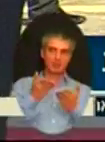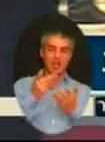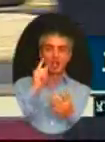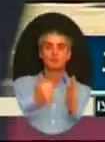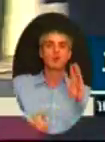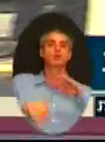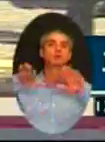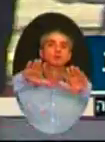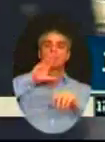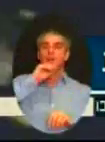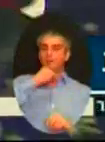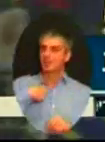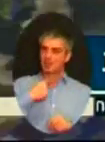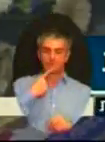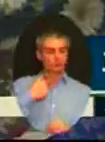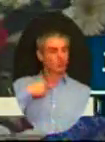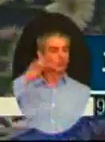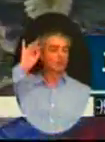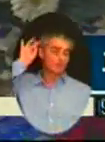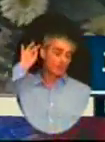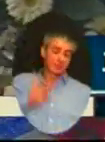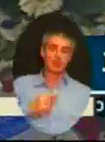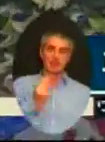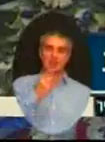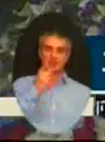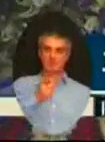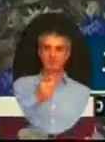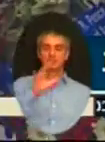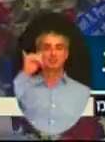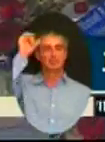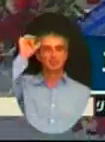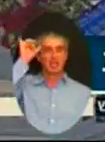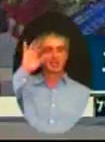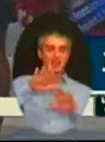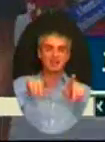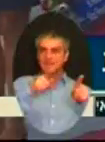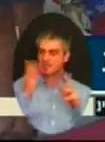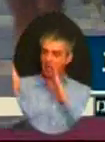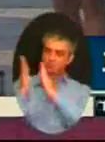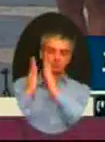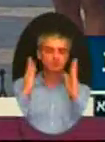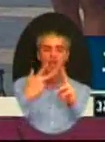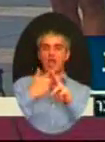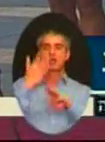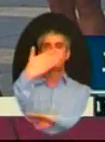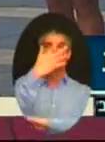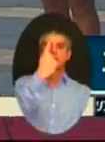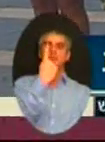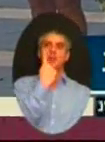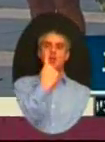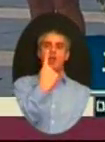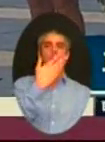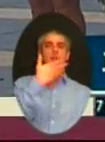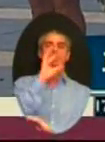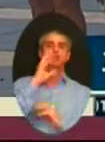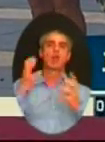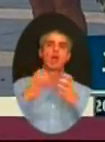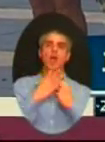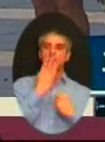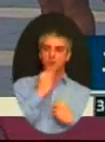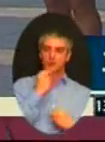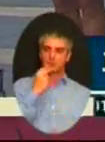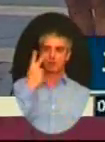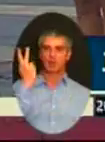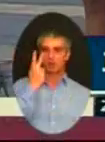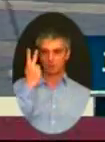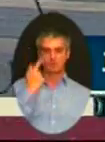כשראש הממשלה דיבר על זה, אמרתי שאני מתנגדת לאמירה הזאת. בין ירדן לים יש רק מקום למדינת לאום אחד, מדינת העם היהודי.